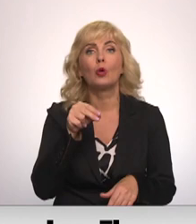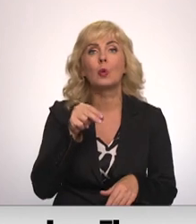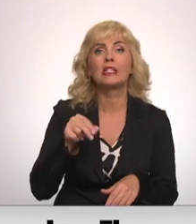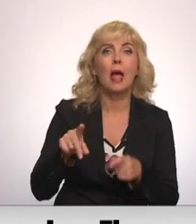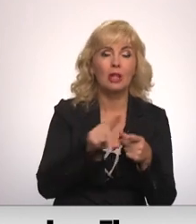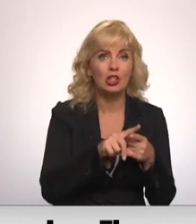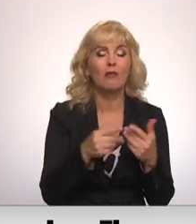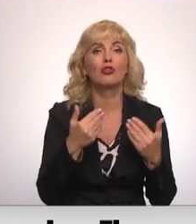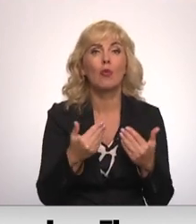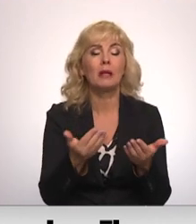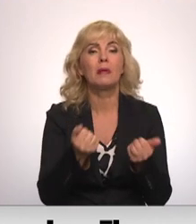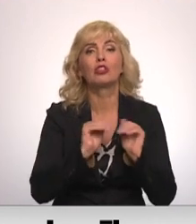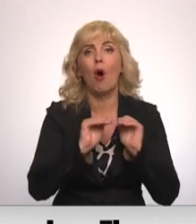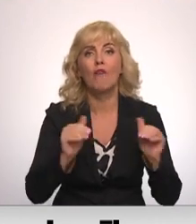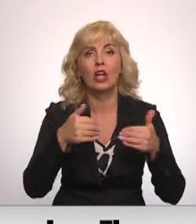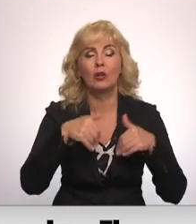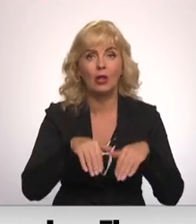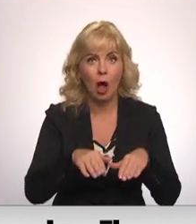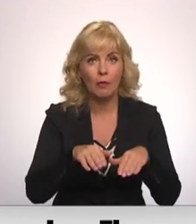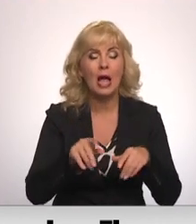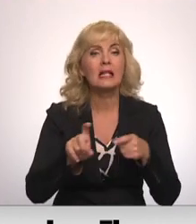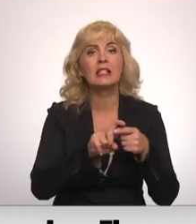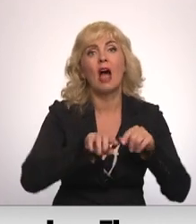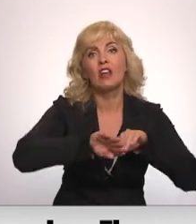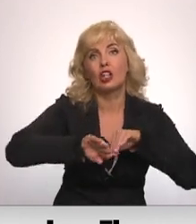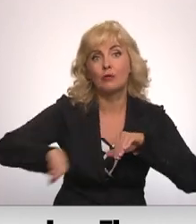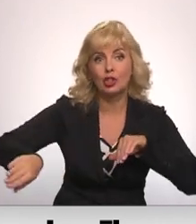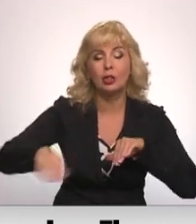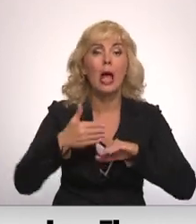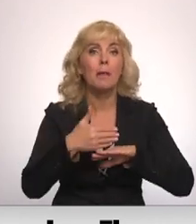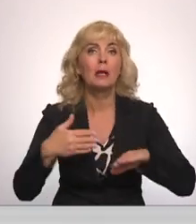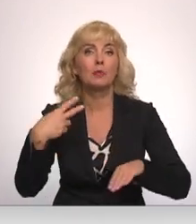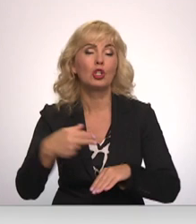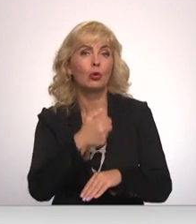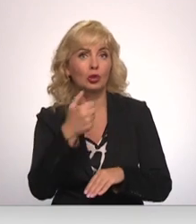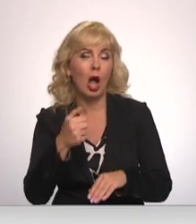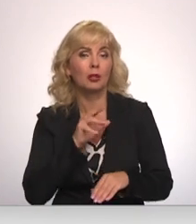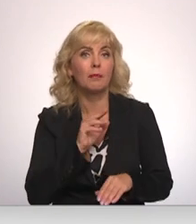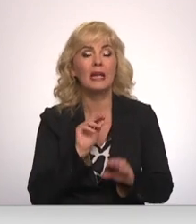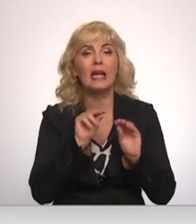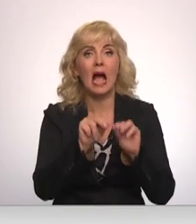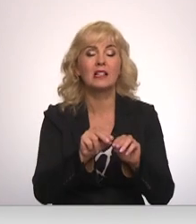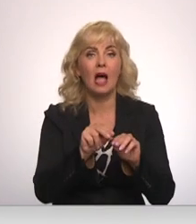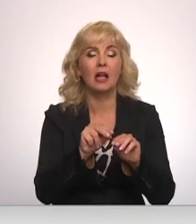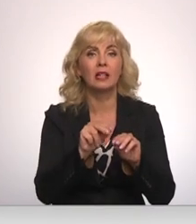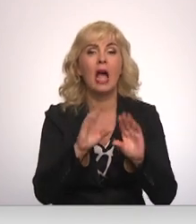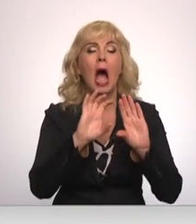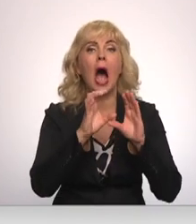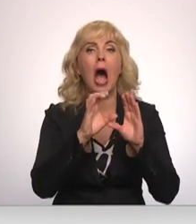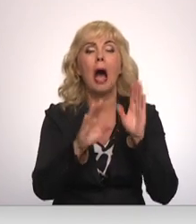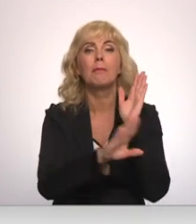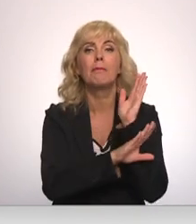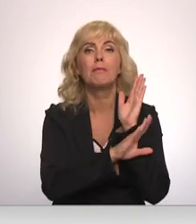šodien pieņemts oficiāls lēmums – savienību šķirt. Pirms 20 gadiem tika iestādīta ābele, kuras